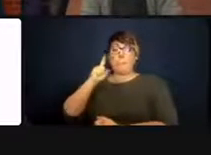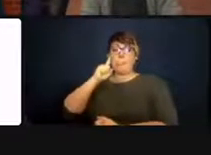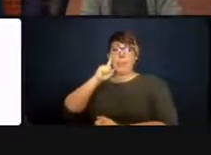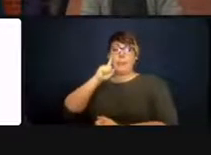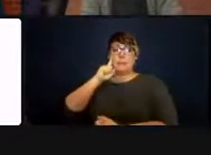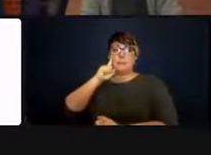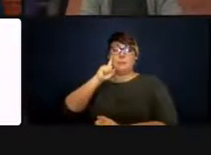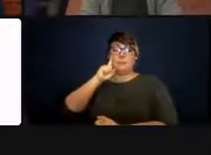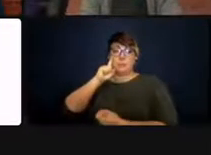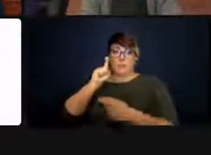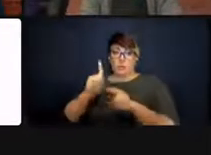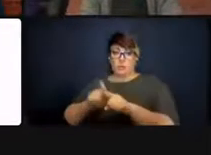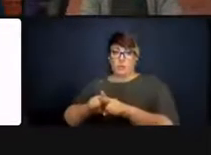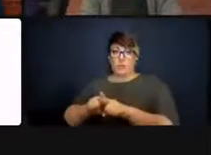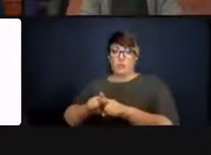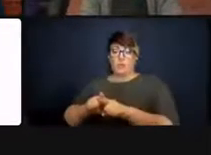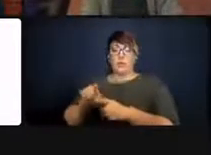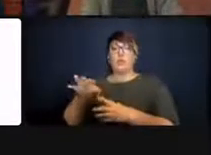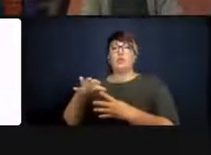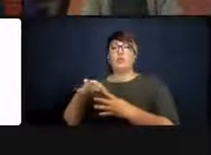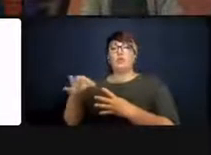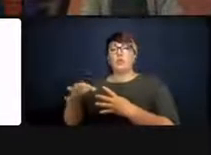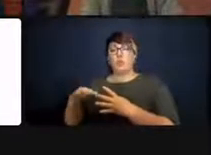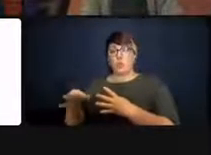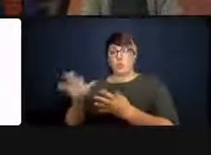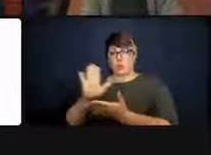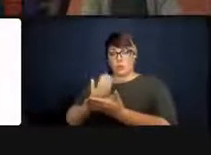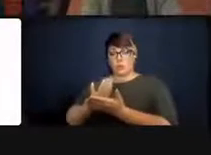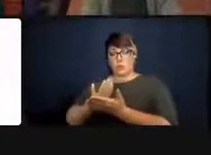wafanyakazi katika shule.